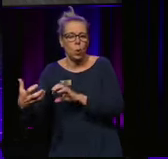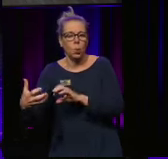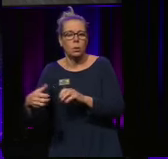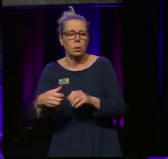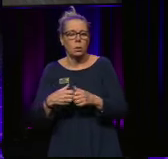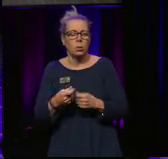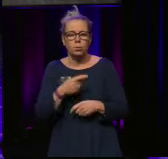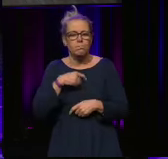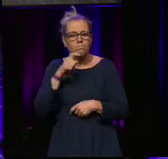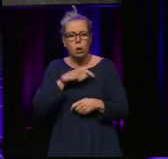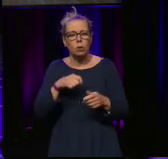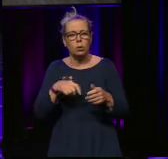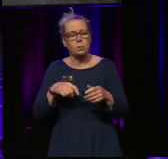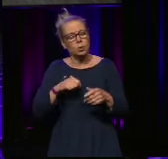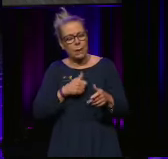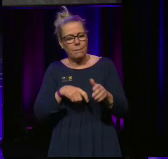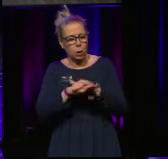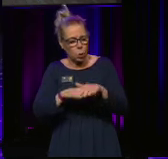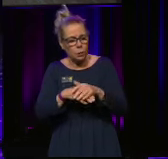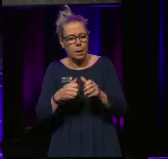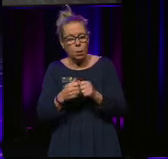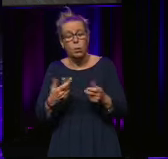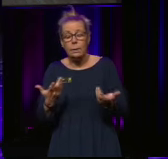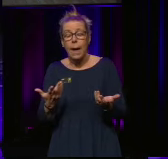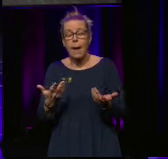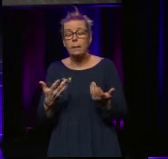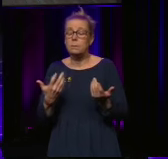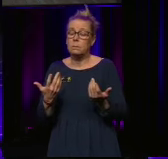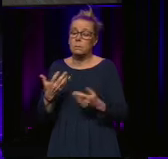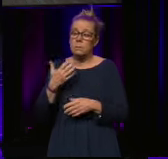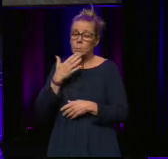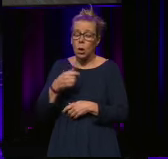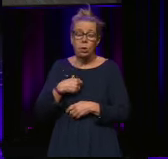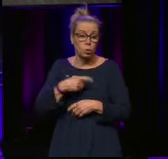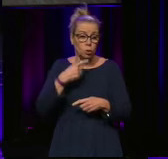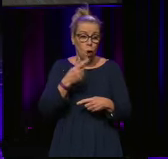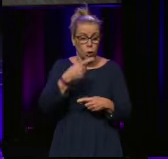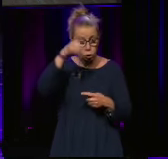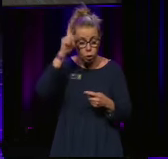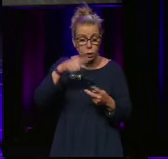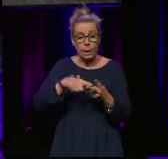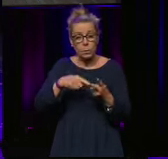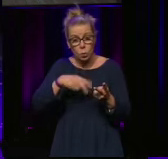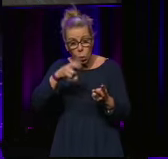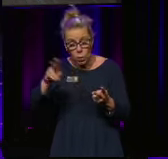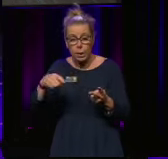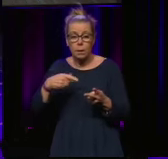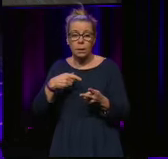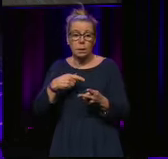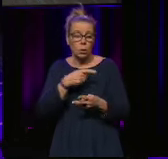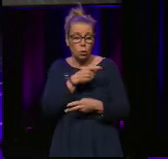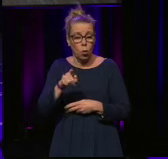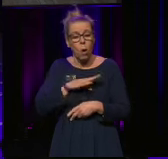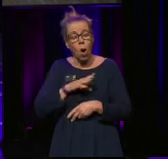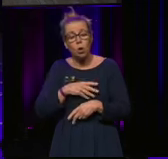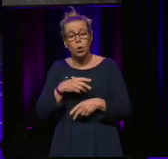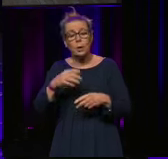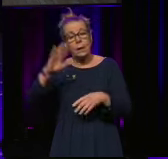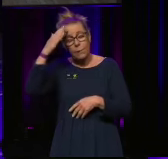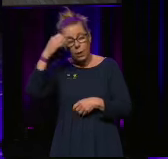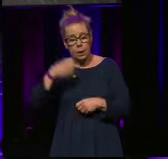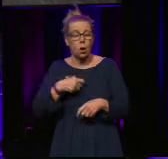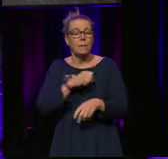för statsskicket. Och det kan ligga en hel del i det. Det är ju rätt intressant att just du nämner just Tyskland och Norge som ju har erfarenheter av diktatur och ockupation och så